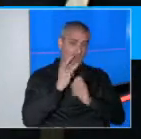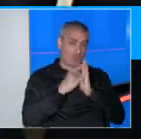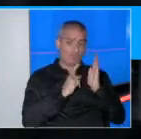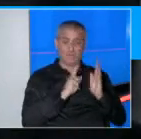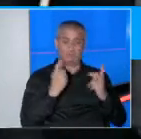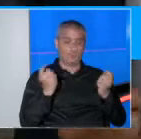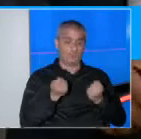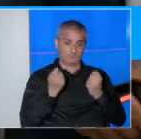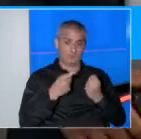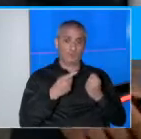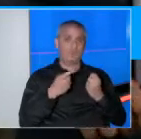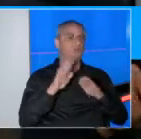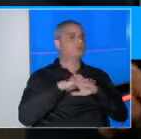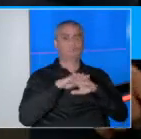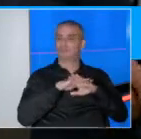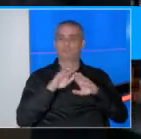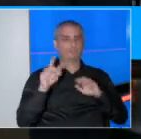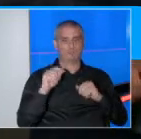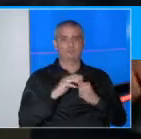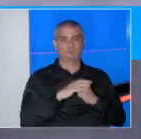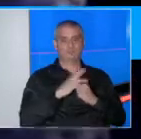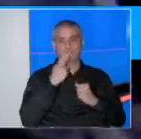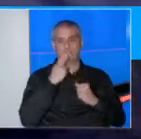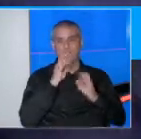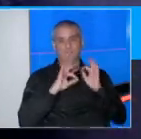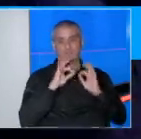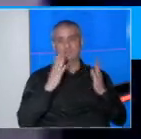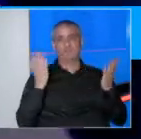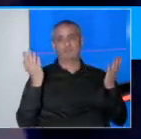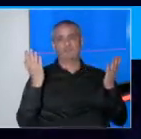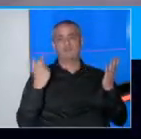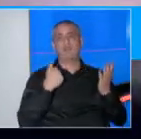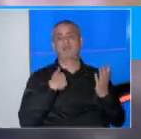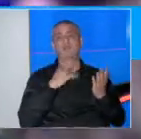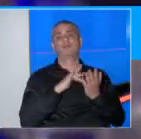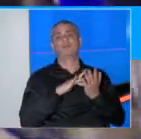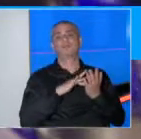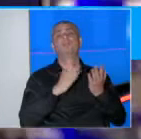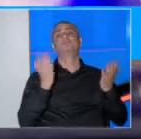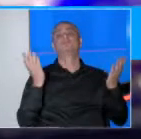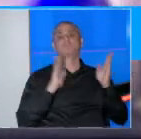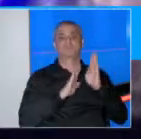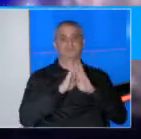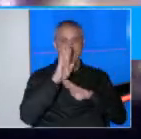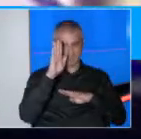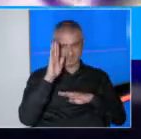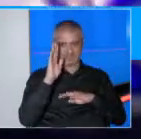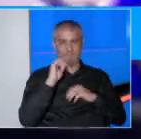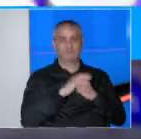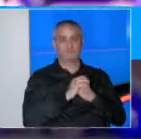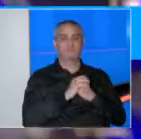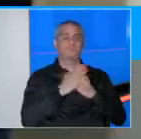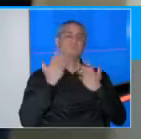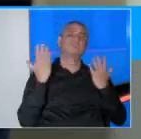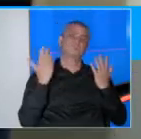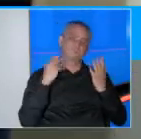איסור פרסומת, כן, שירה כסלב, ואין איסור על סיגריות אלקטרוניות, אז אנחנו נמצאים במקום של עלייה בשיעורי עישון בקרב בני נוער.